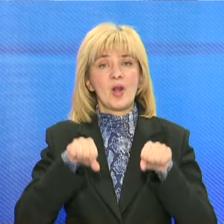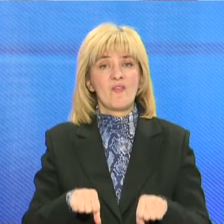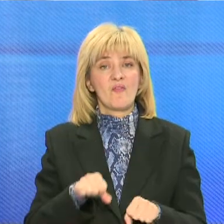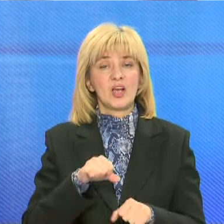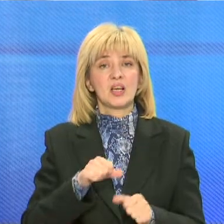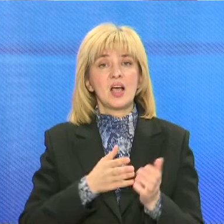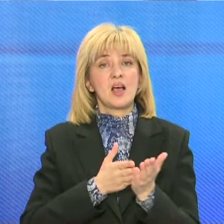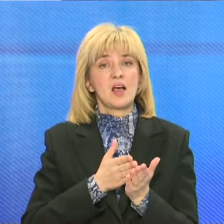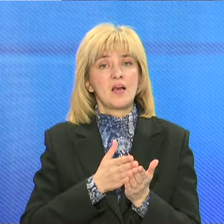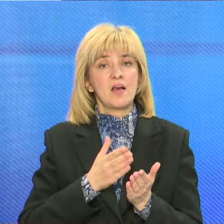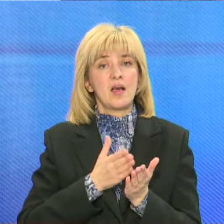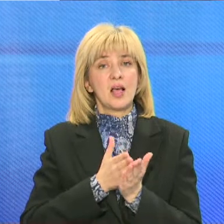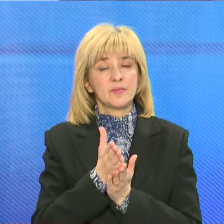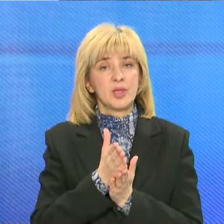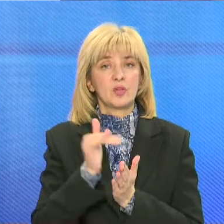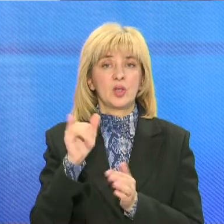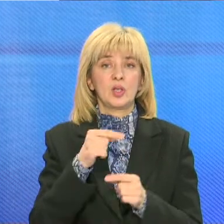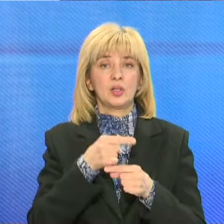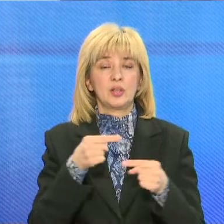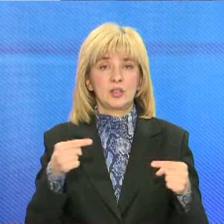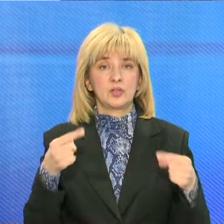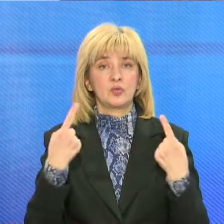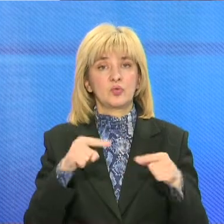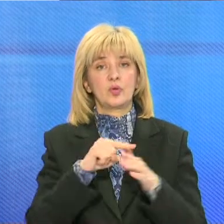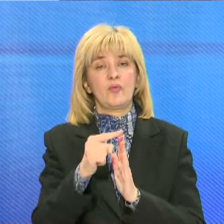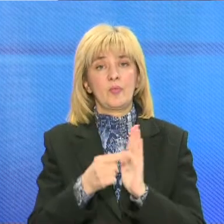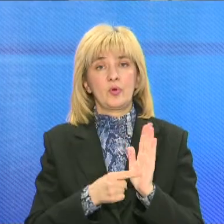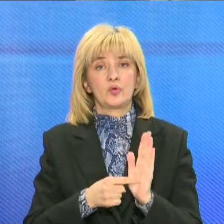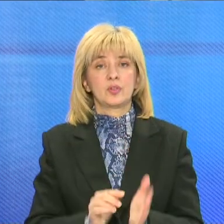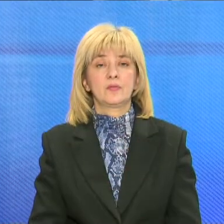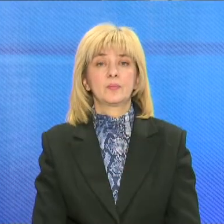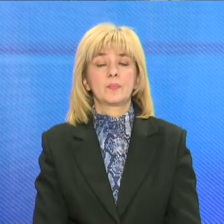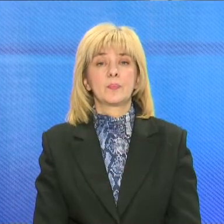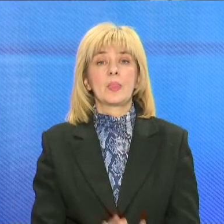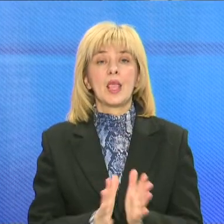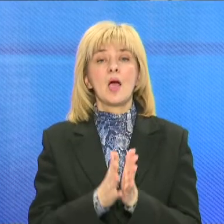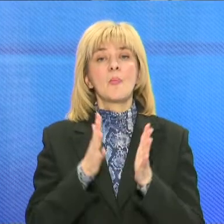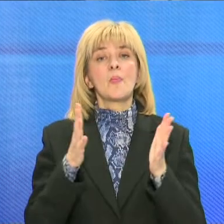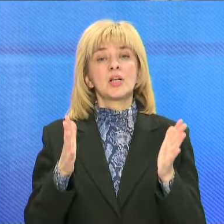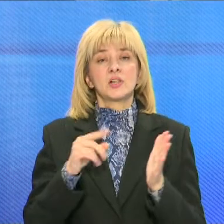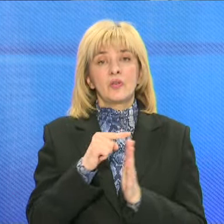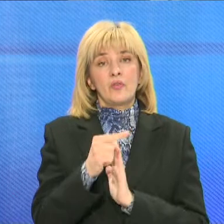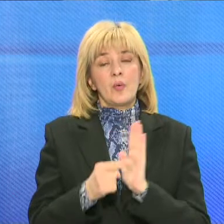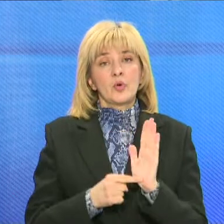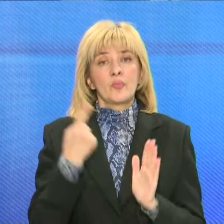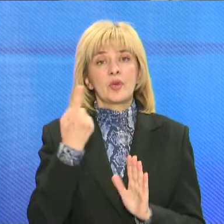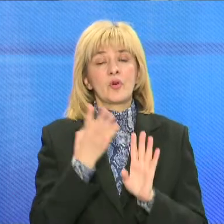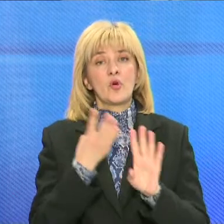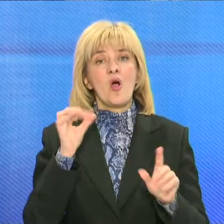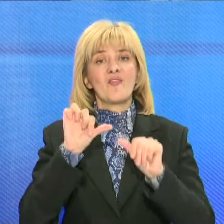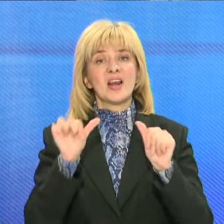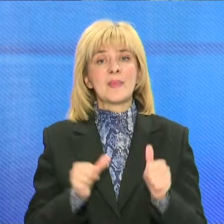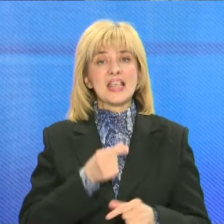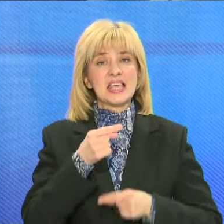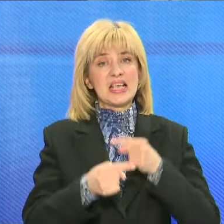напрамкаў. У прыватнасці гэта тычыцца натарыяльных працэдур. Большинство вопросов, конечно, в первую очередь касаются оформления